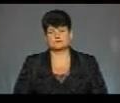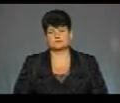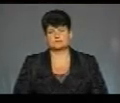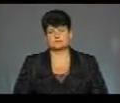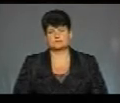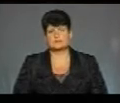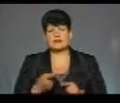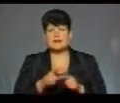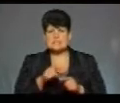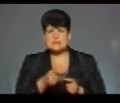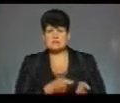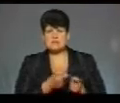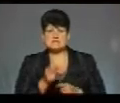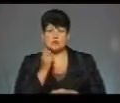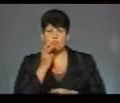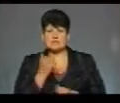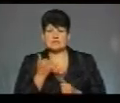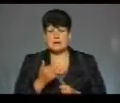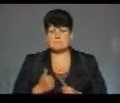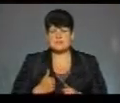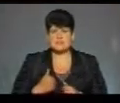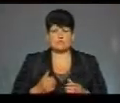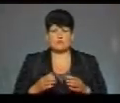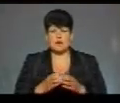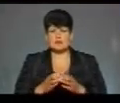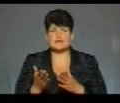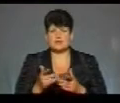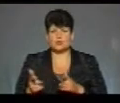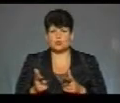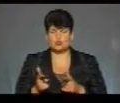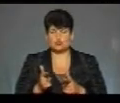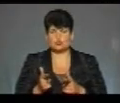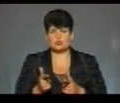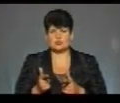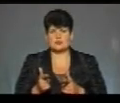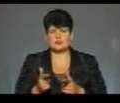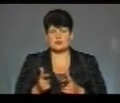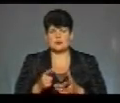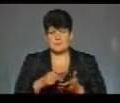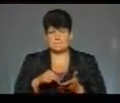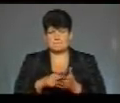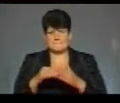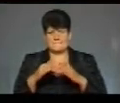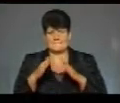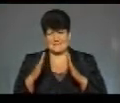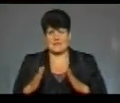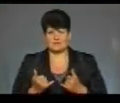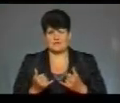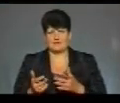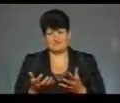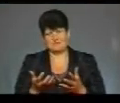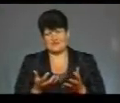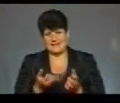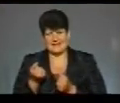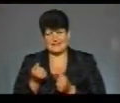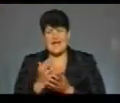А це привезли обід для бійців бригади, які готують наметове містечко до прибуття резервістів. Ми